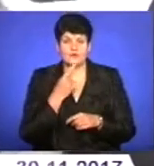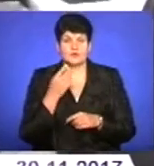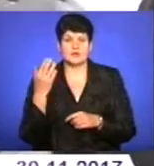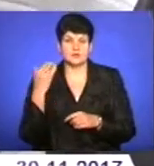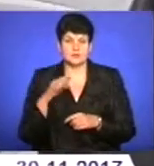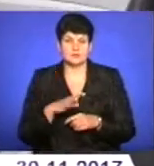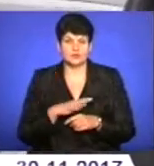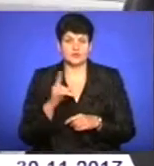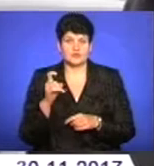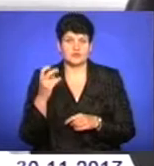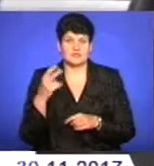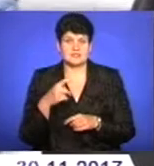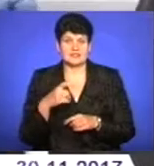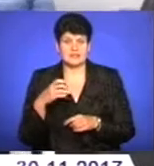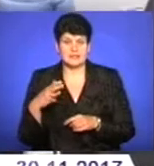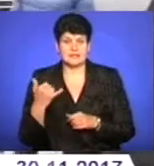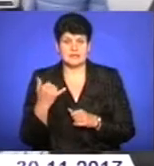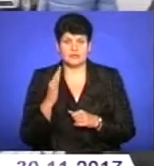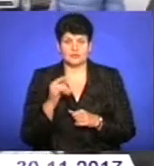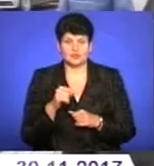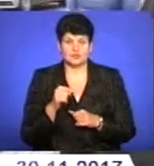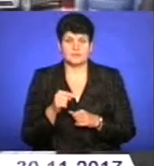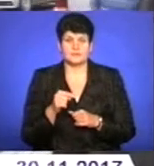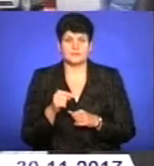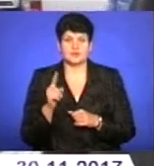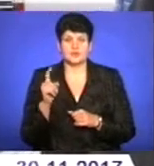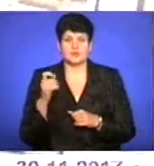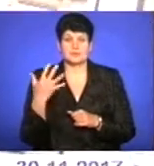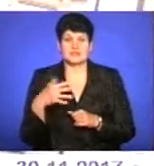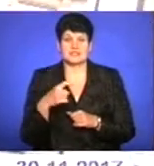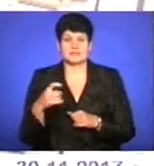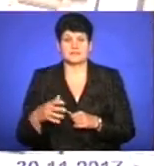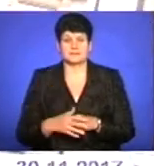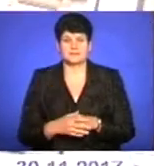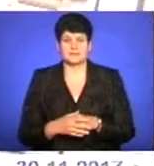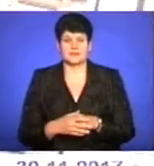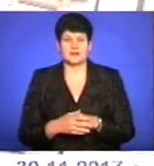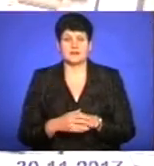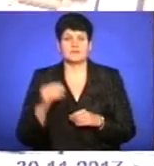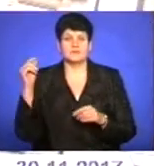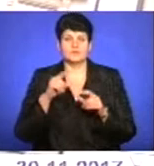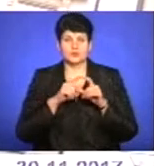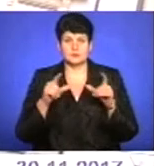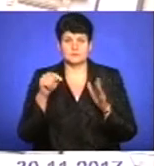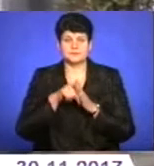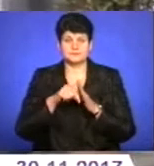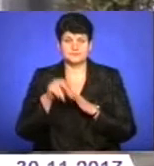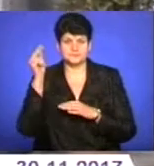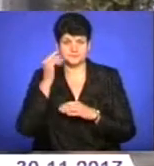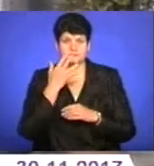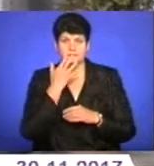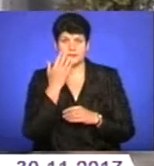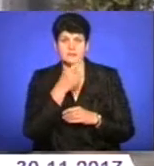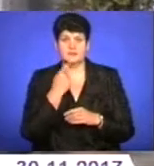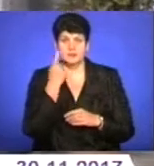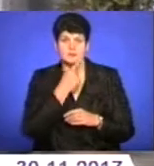попередні роки становив 120 хвилин, зараз він буде становити 150 хвилин. У загальноосвітніх школах з поглибленим вивченням іноземних мов